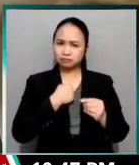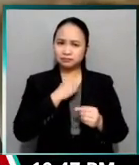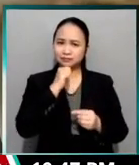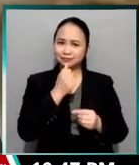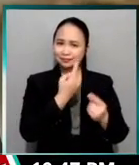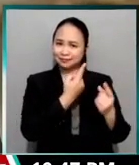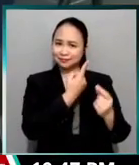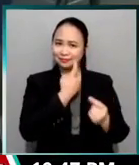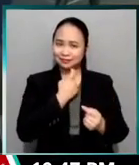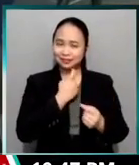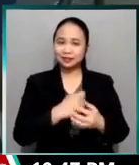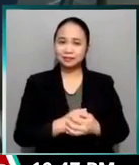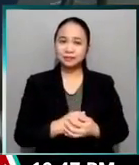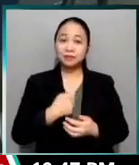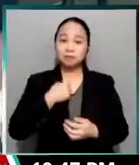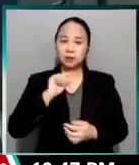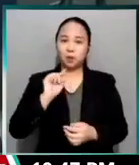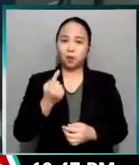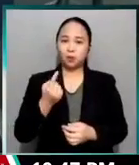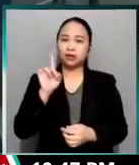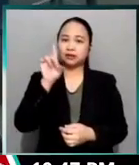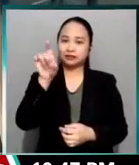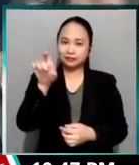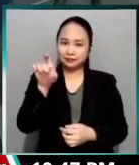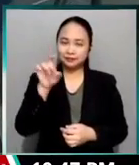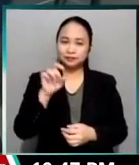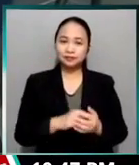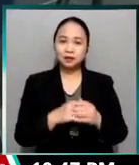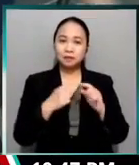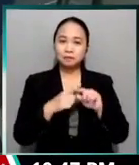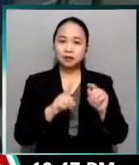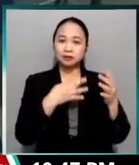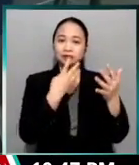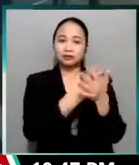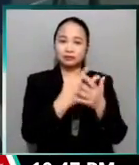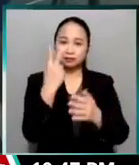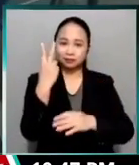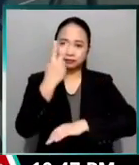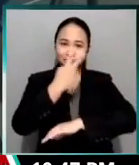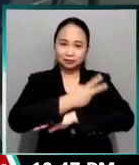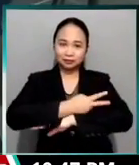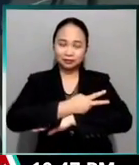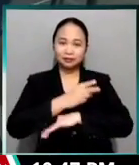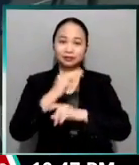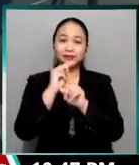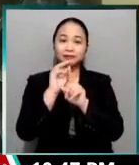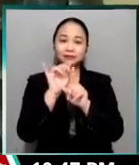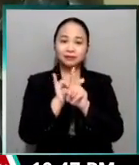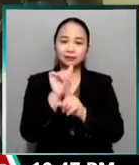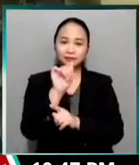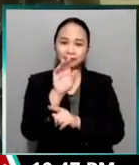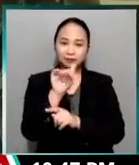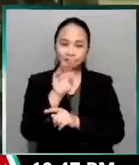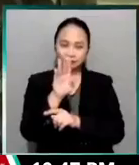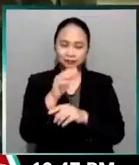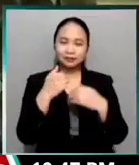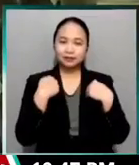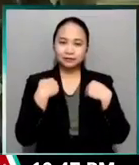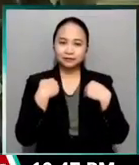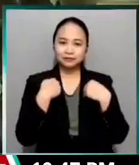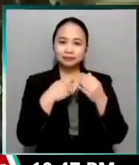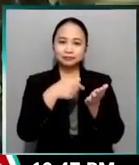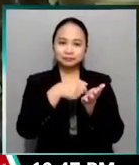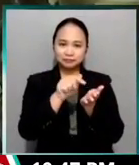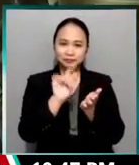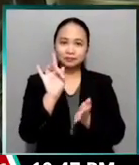lang yung nagtanong. Matapos makulong ng 2 araw, noong May 15 Lunes, nakapagpiyansa siya sa halagang